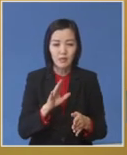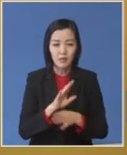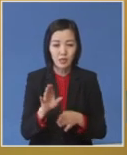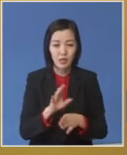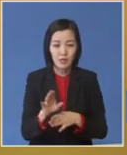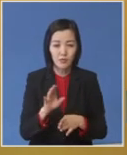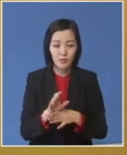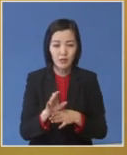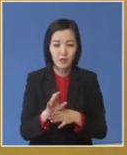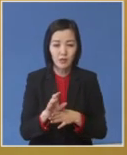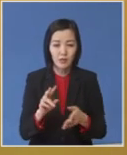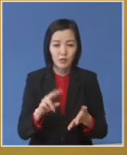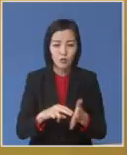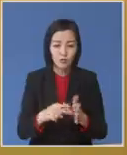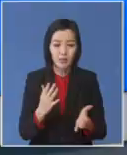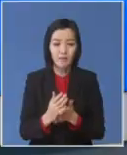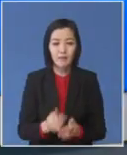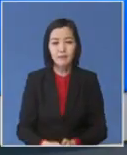шығаруға жобалап отырмыз.